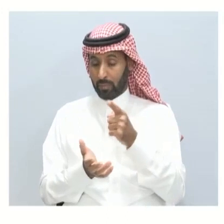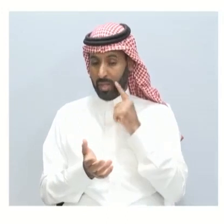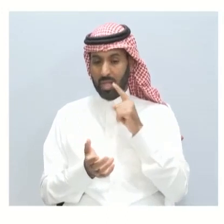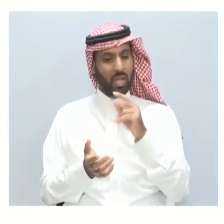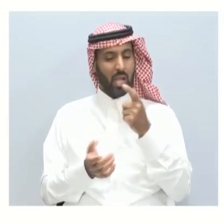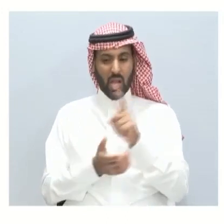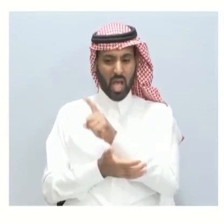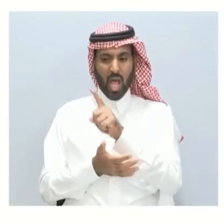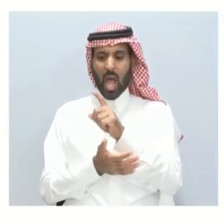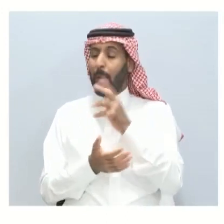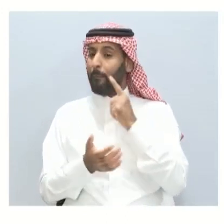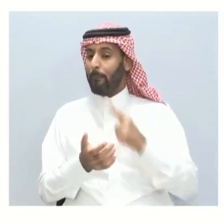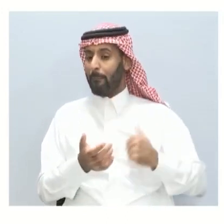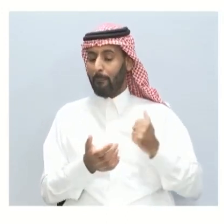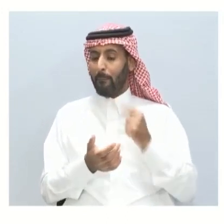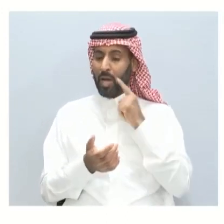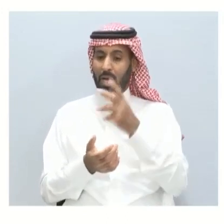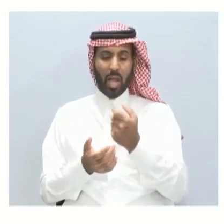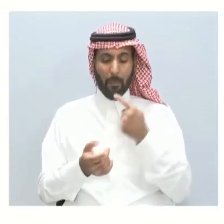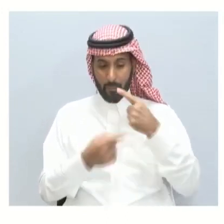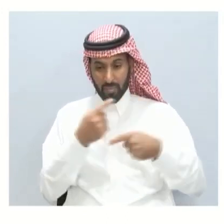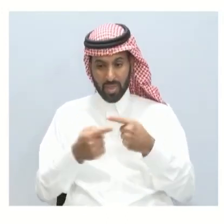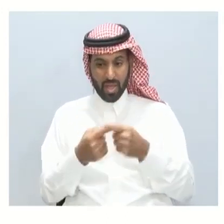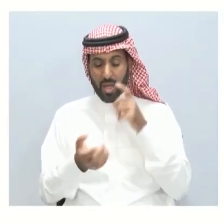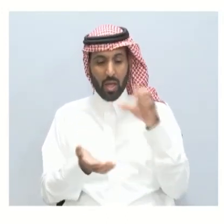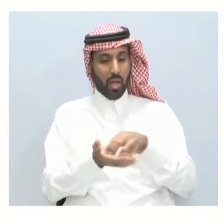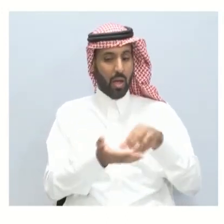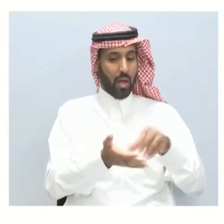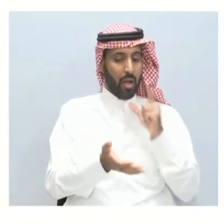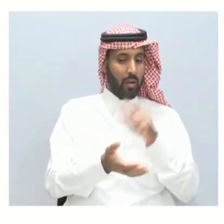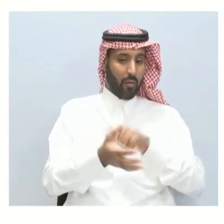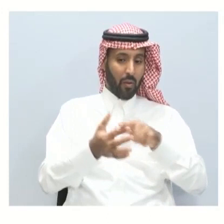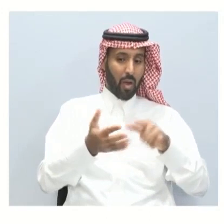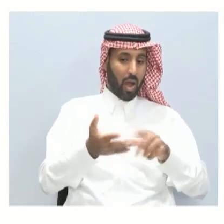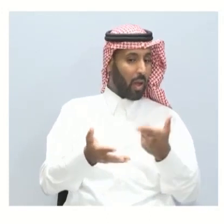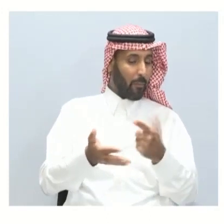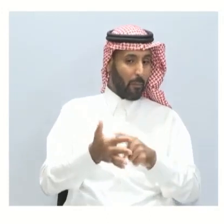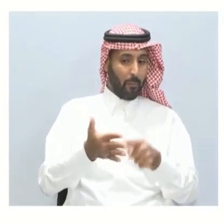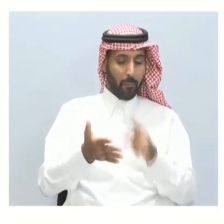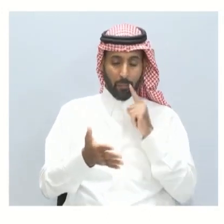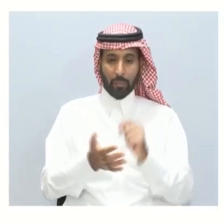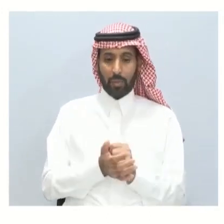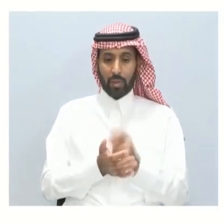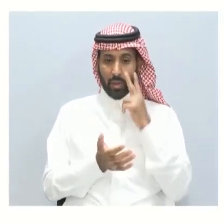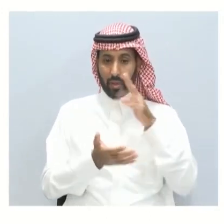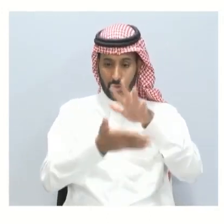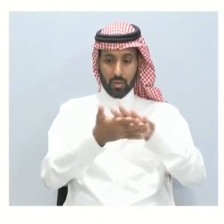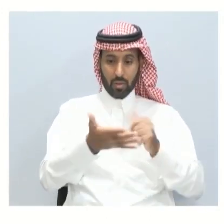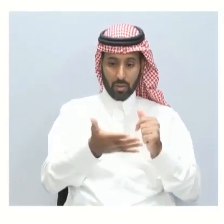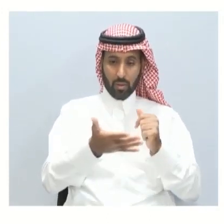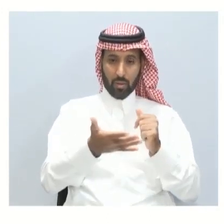مثل غاز النبيل كذلك نستطيع استخراج رقم الدوره والمجموعه والفئه للمدار لاحظ معي هنا في هذا الشكل